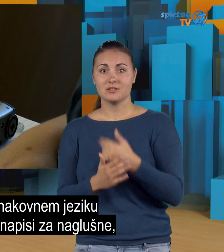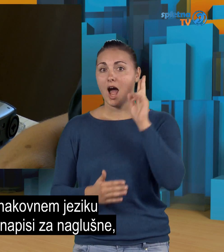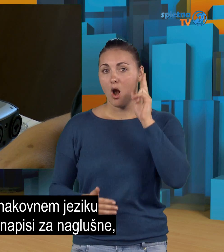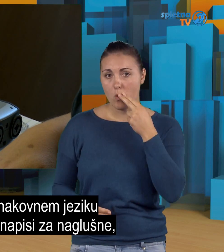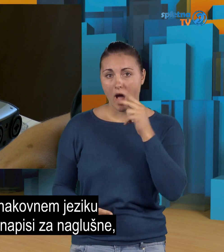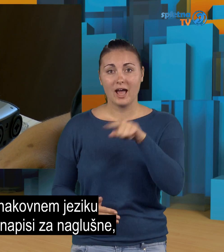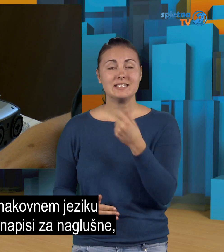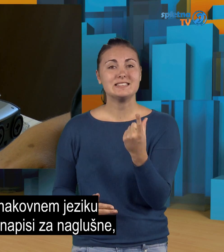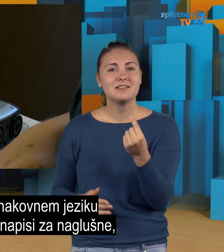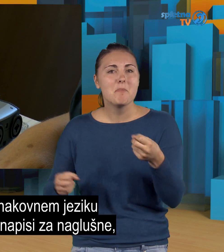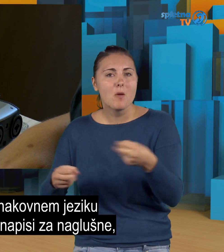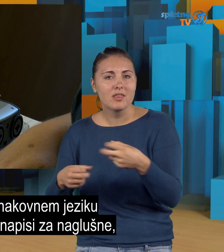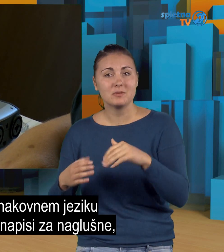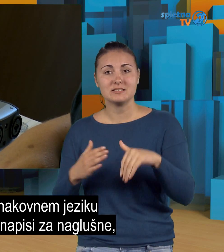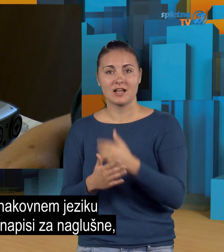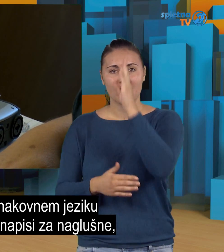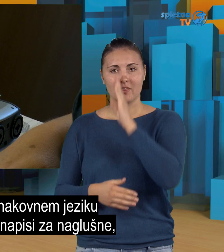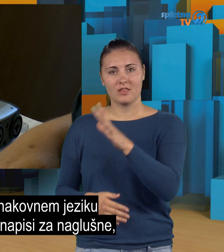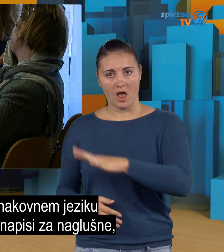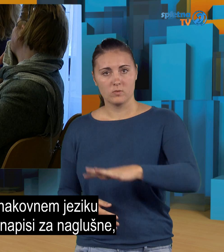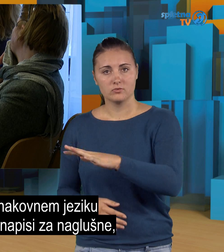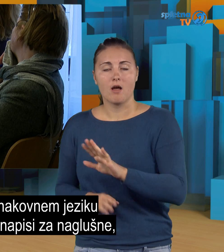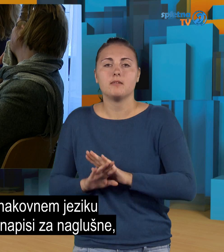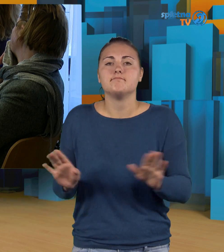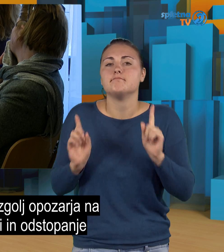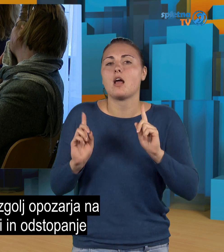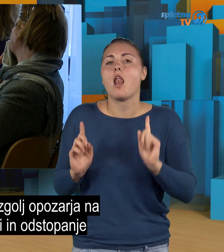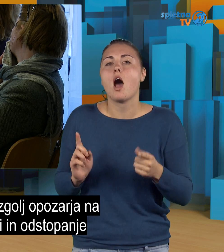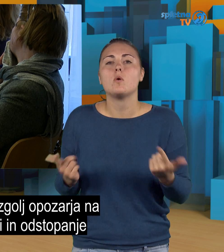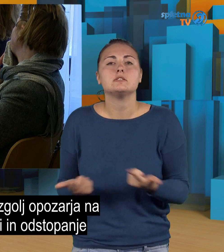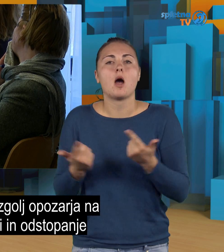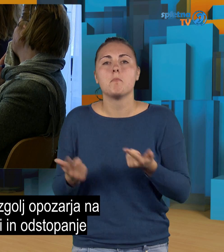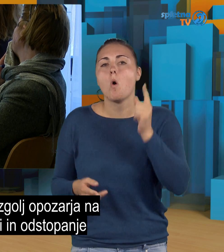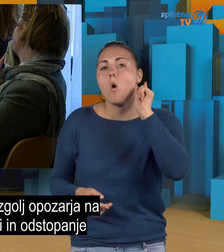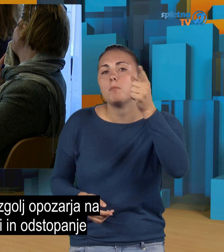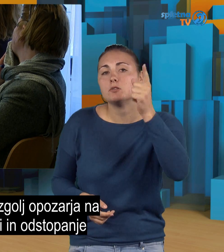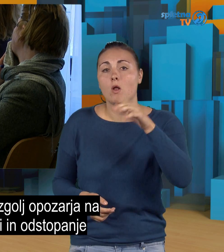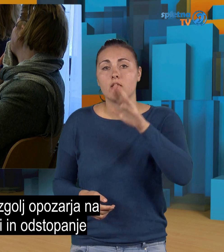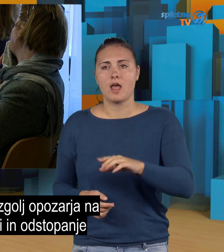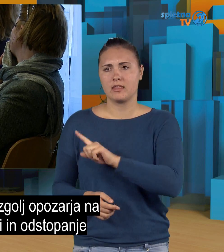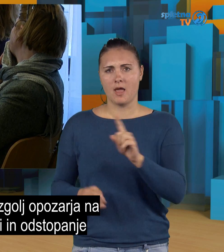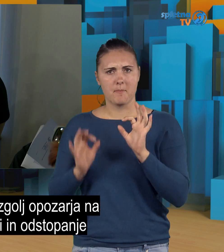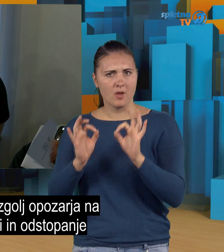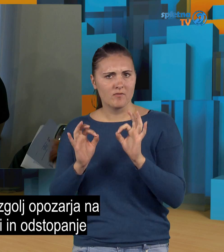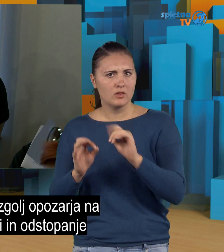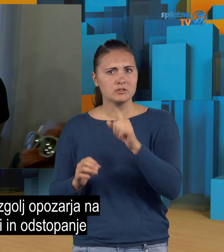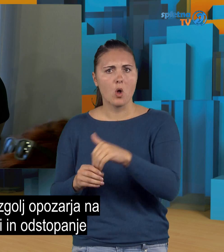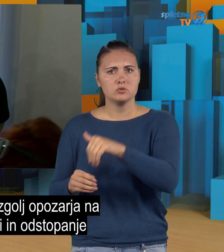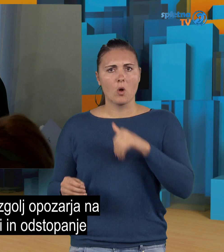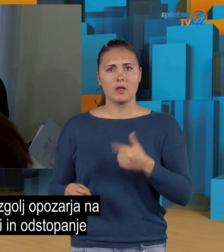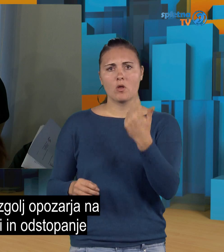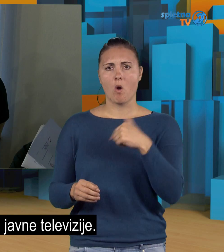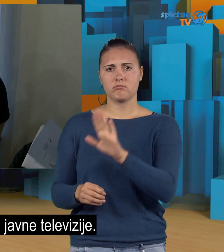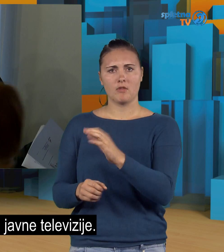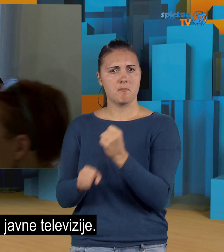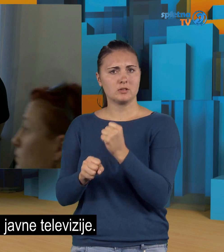gluhe in s podnapisi za naglušne, temveč lahko zgolj opozarja na nepravilnosti in odstopanje od poslanstva javne